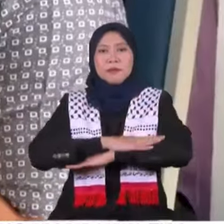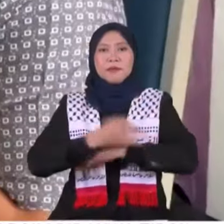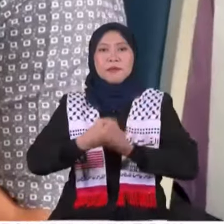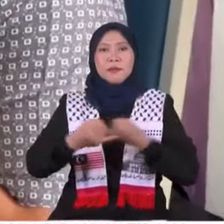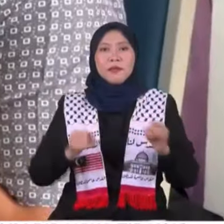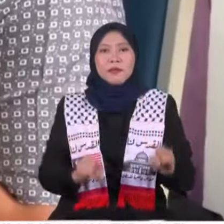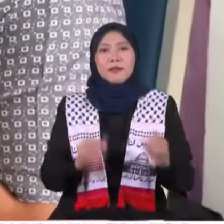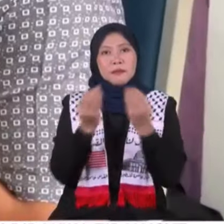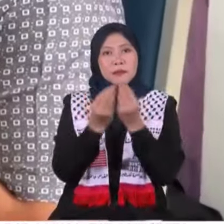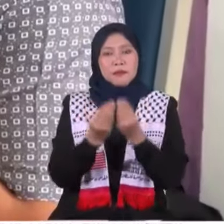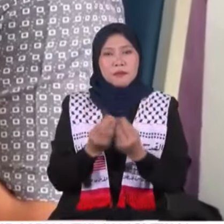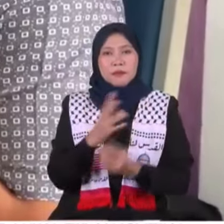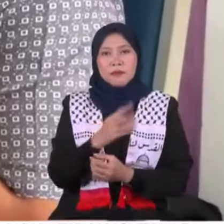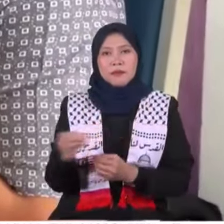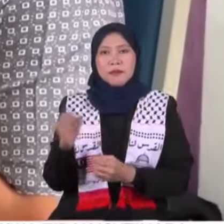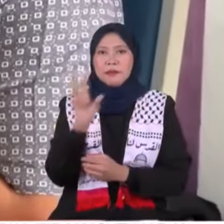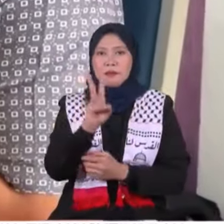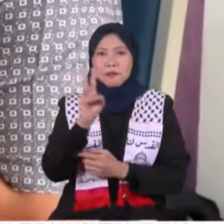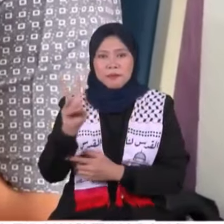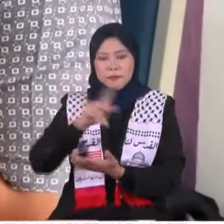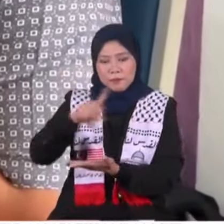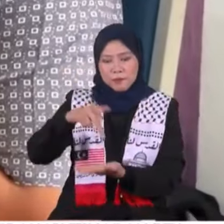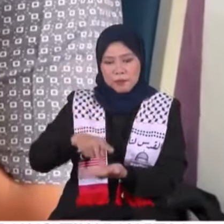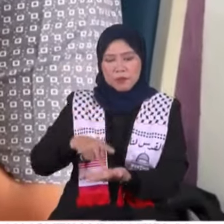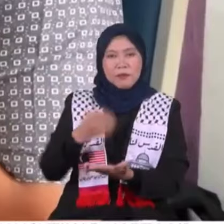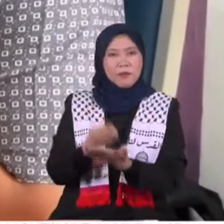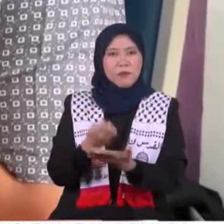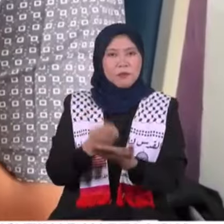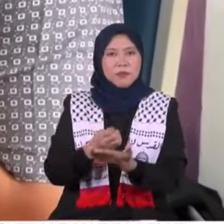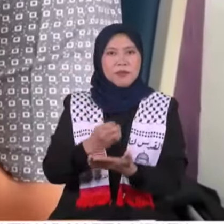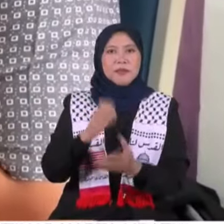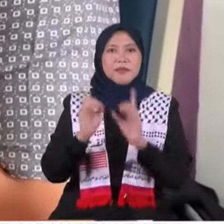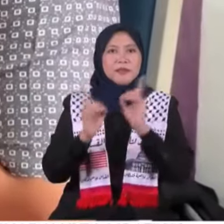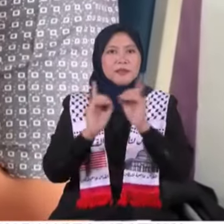perangkaan negeri dan di 66 pusat ekonomi digital p